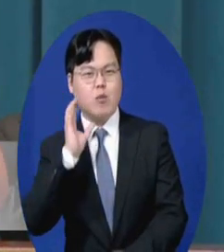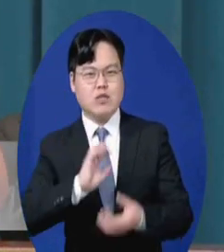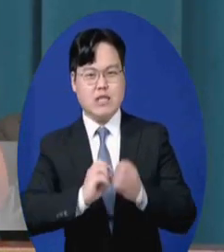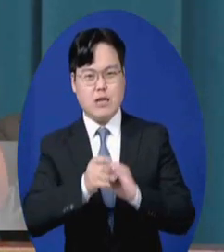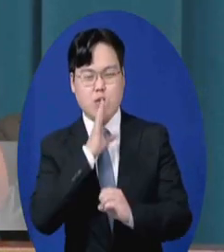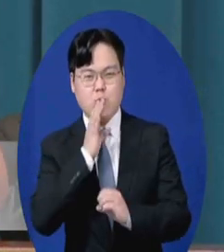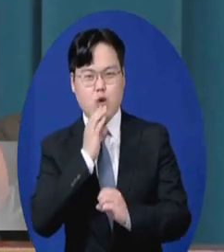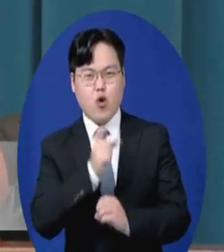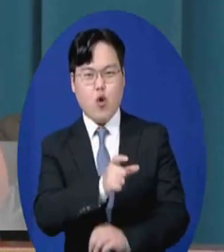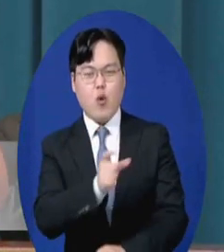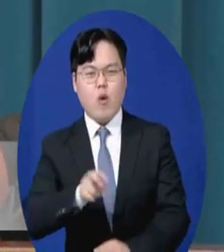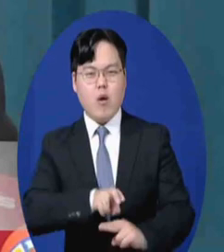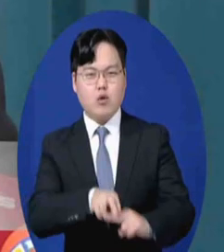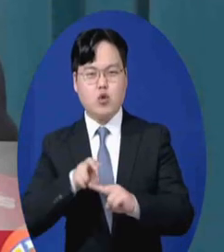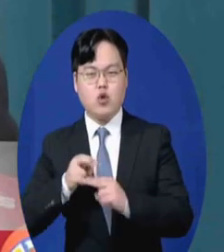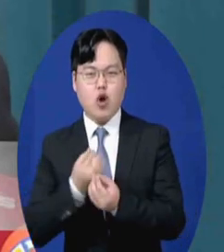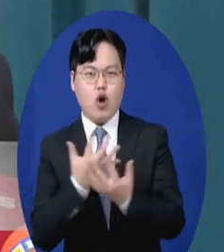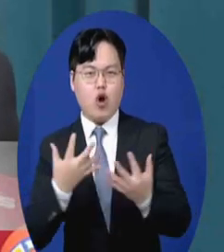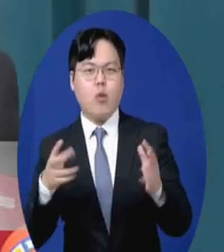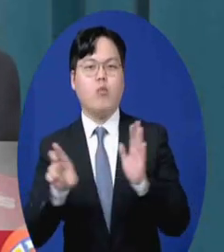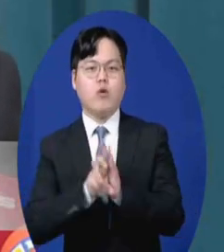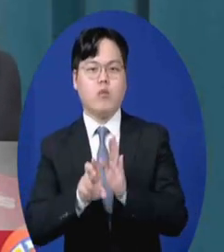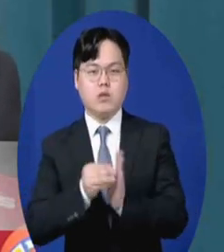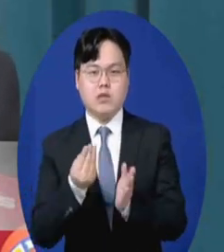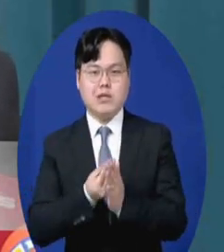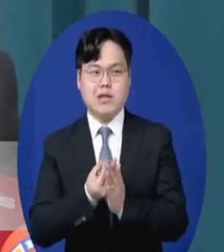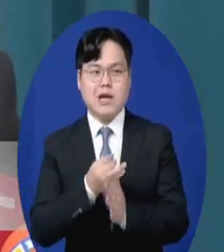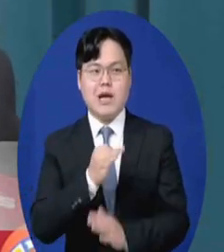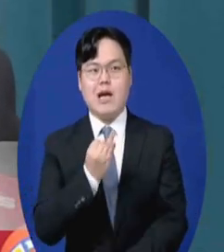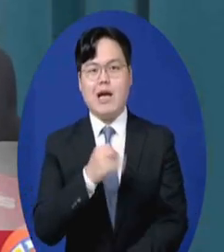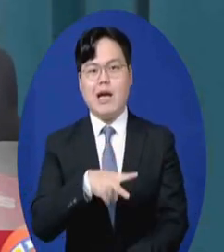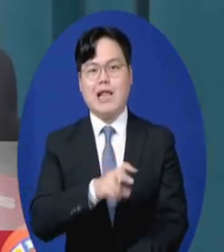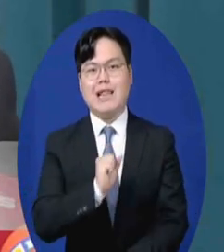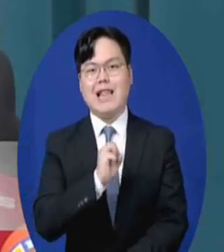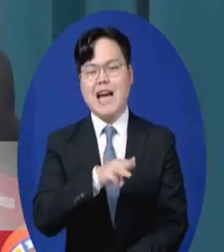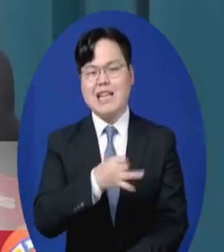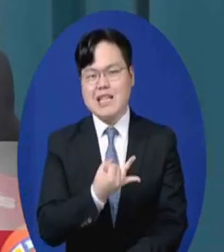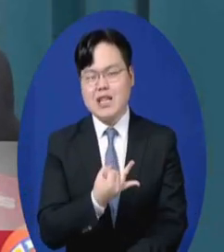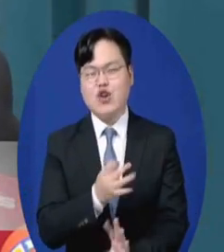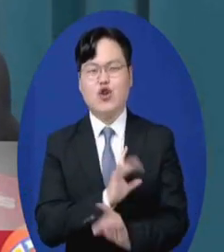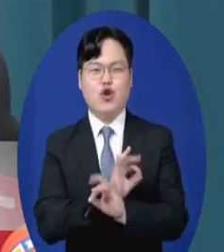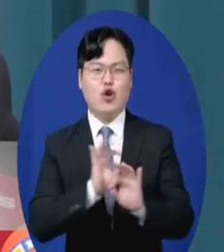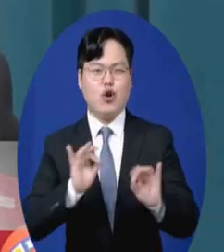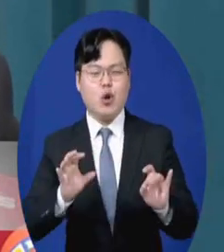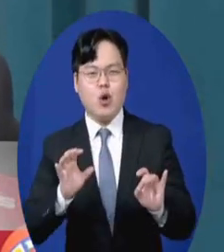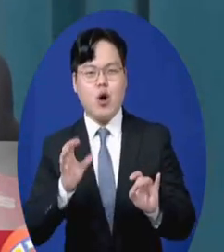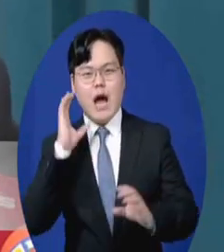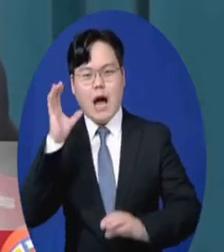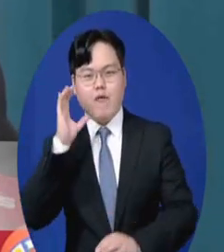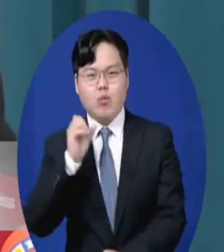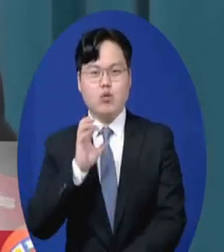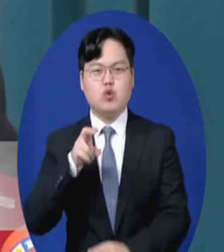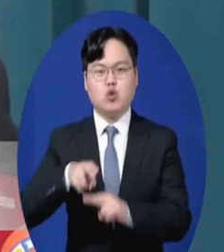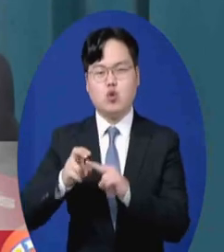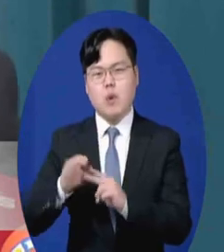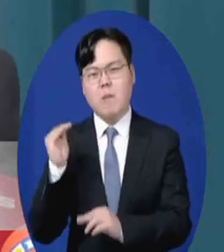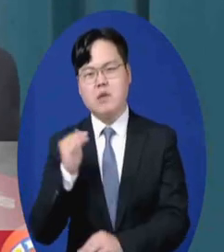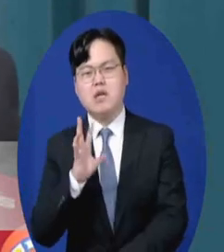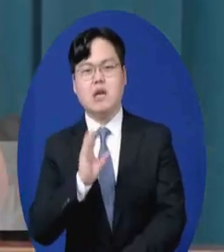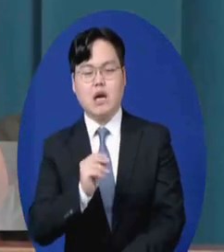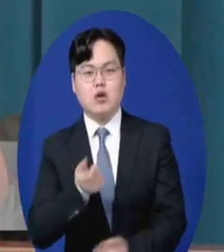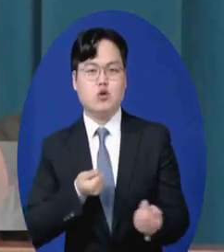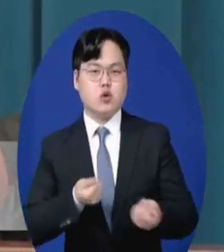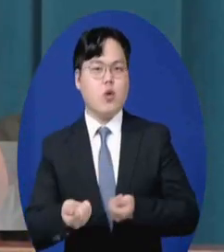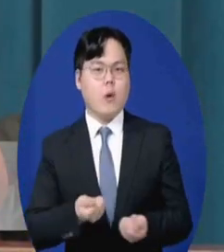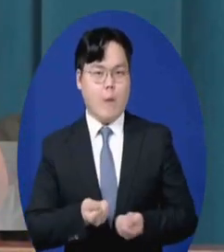энэ төрөний зорилт болж тавигдж байгаа. Үүн дотор тэр илаарти болон босод тээвэр хэрэгслүүдийг одоогоор хэд